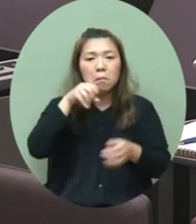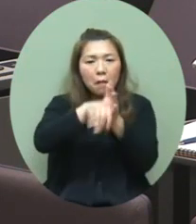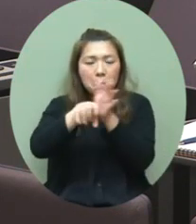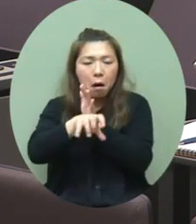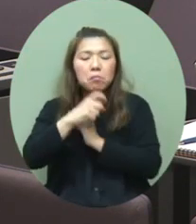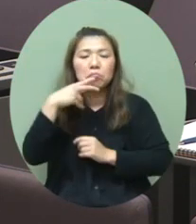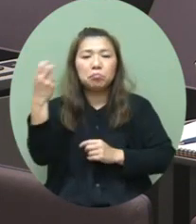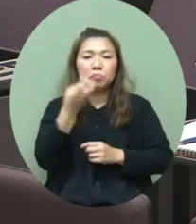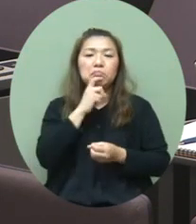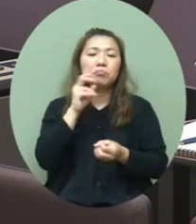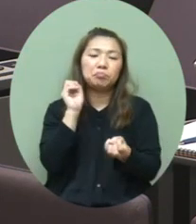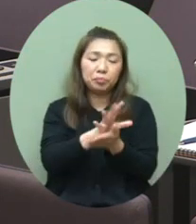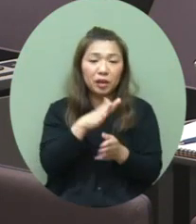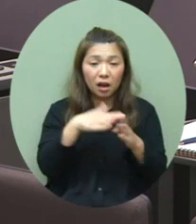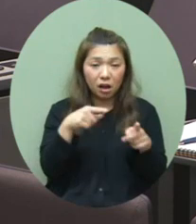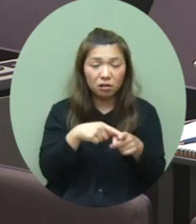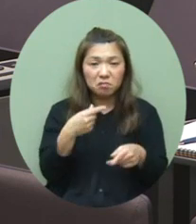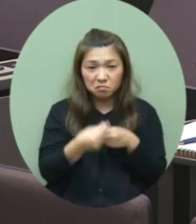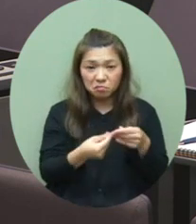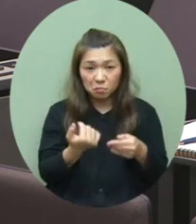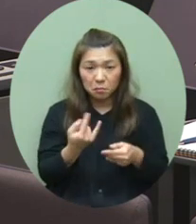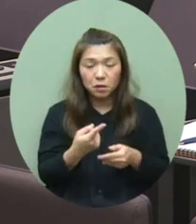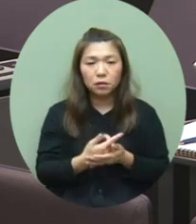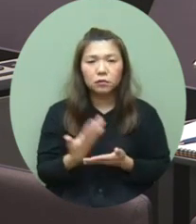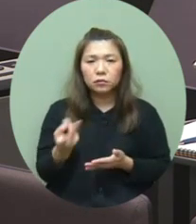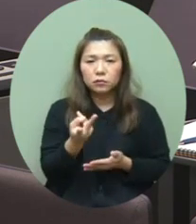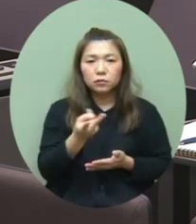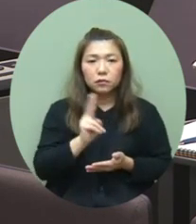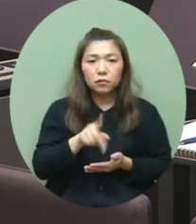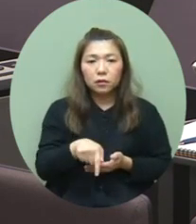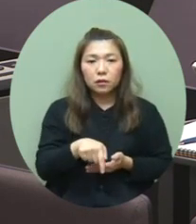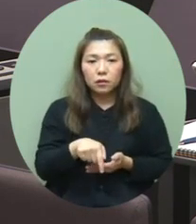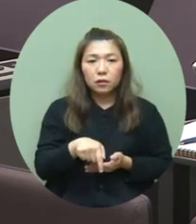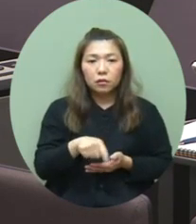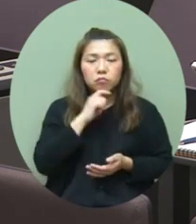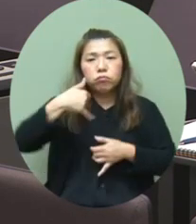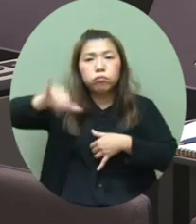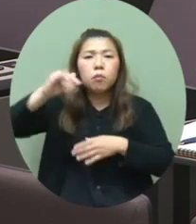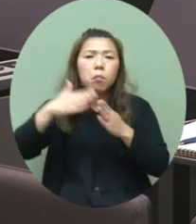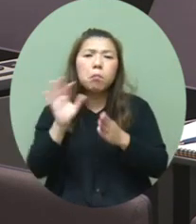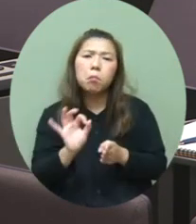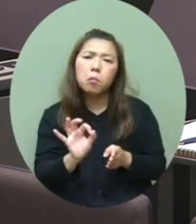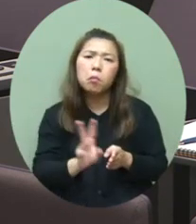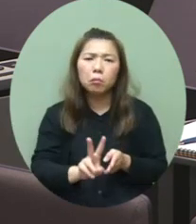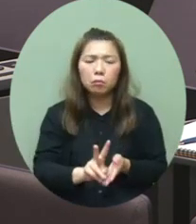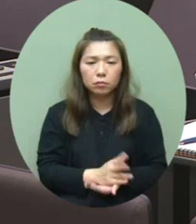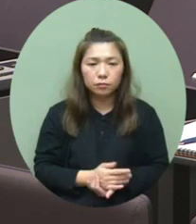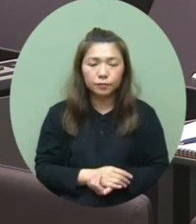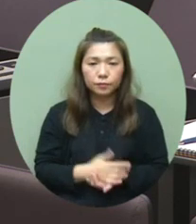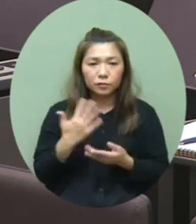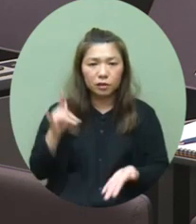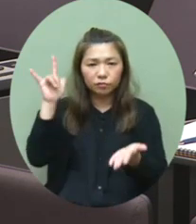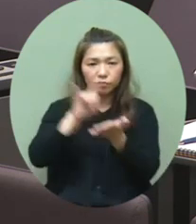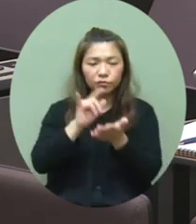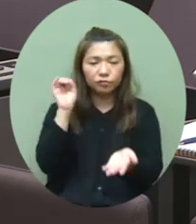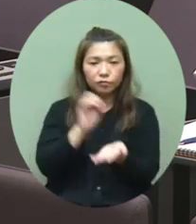佢哋嘅同住家人咧？即係初步判斷，因為你話佢哋兩個都即係兩宗個案都冇乜出過屋企啦。咁其實而家嗰個輸入個